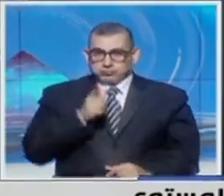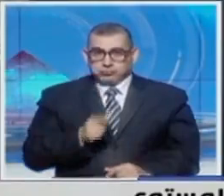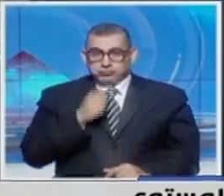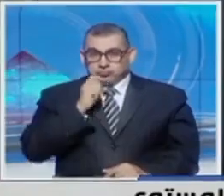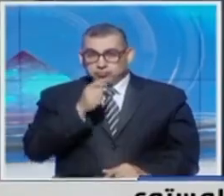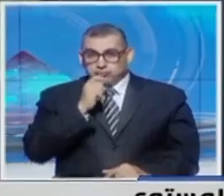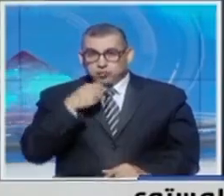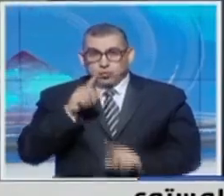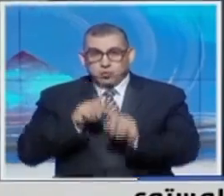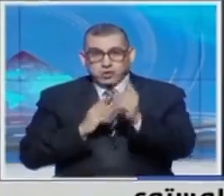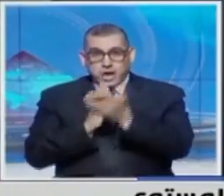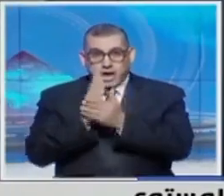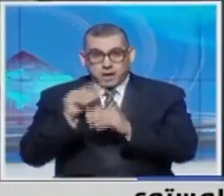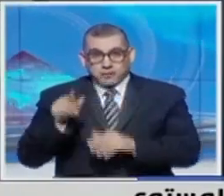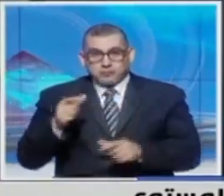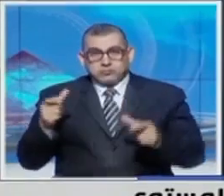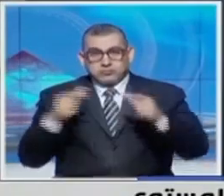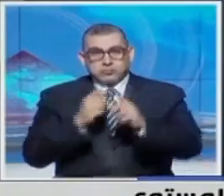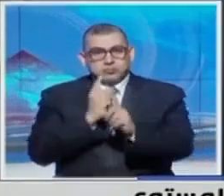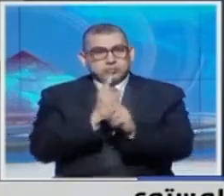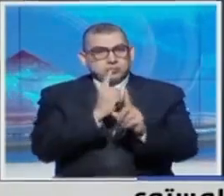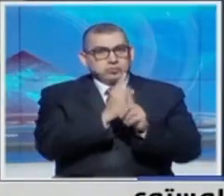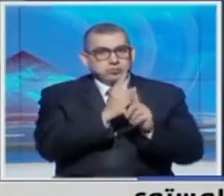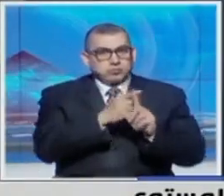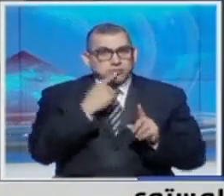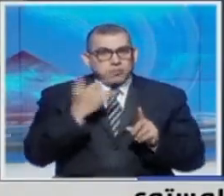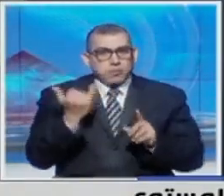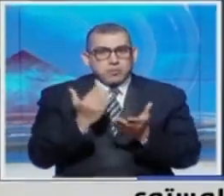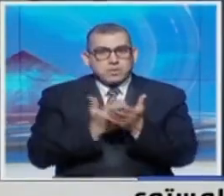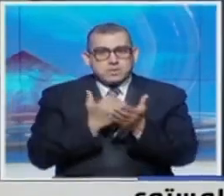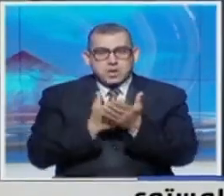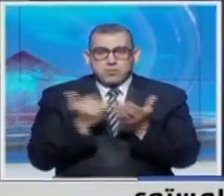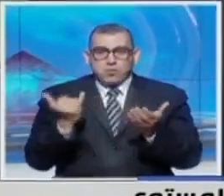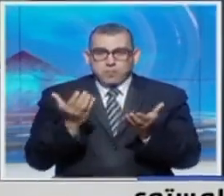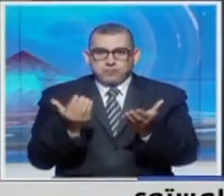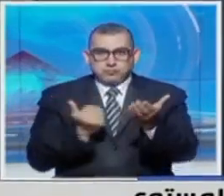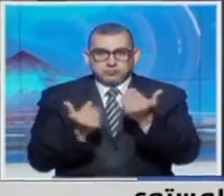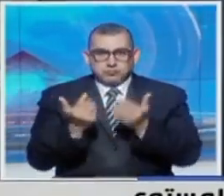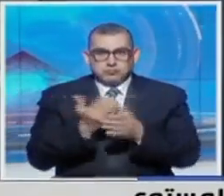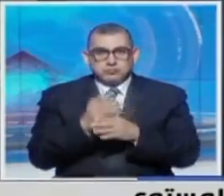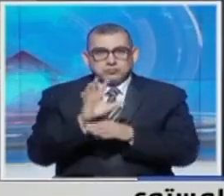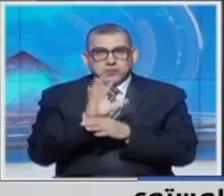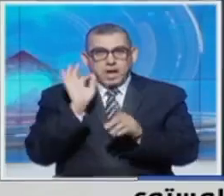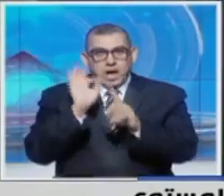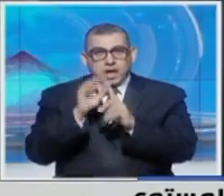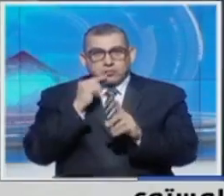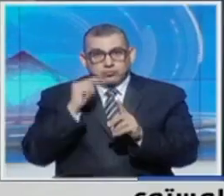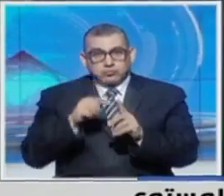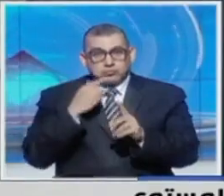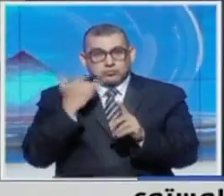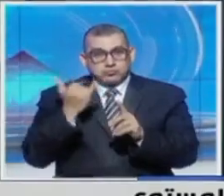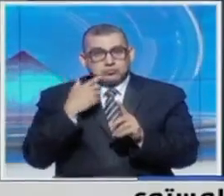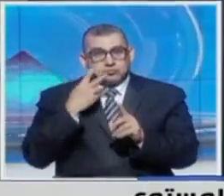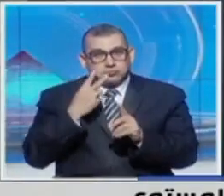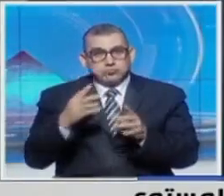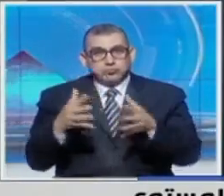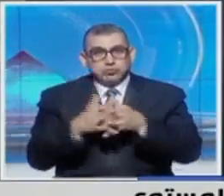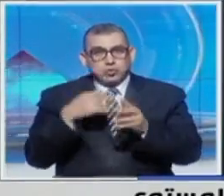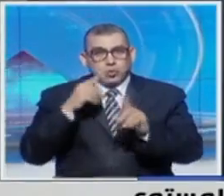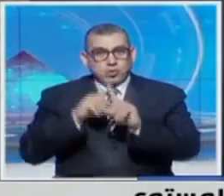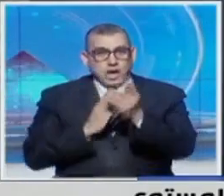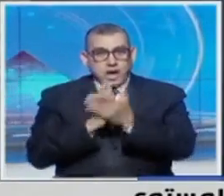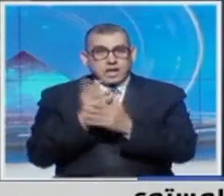المتحدث أن وزير الخارجية سيعقد لقاءات ذات طبيعة اقتصادية مهمة، مشيرا إلى أنه من المنتظر أن يشارك